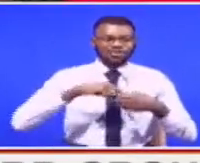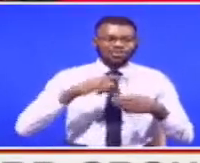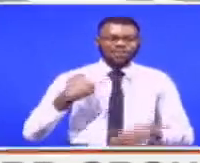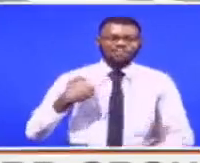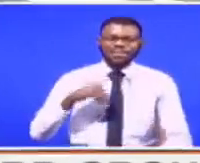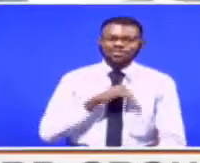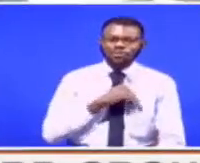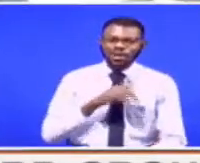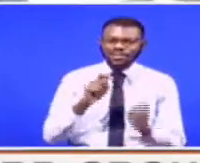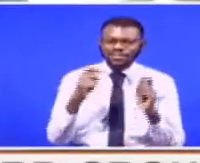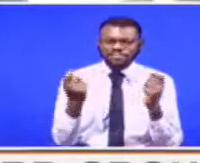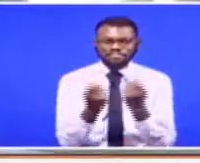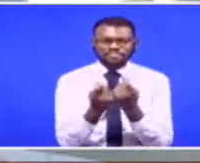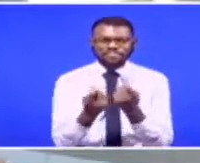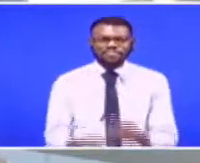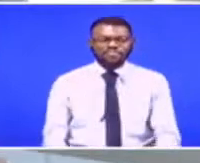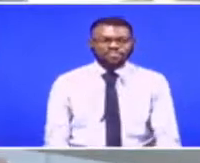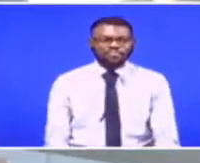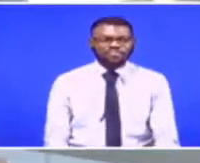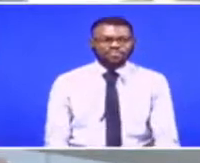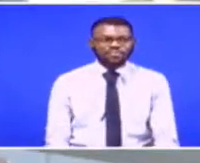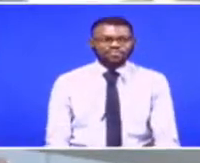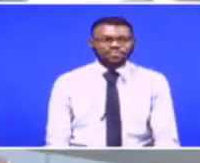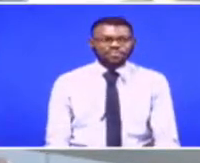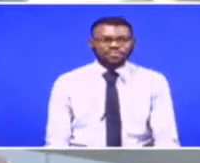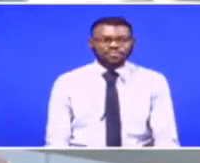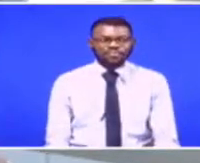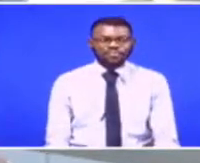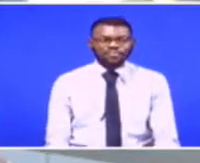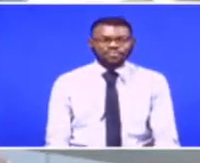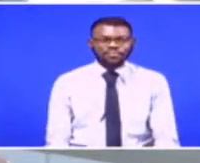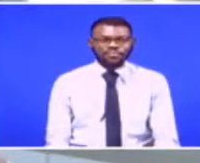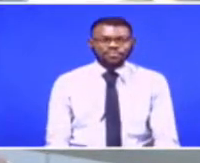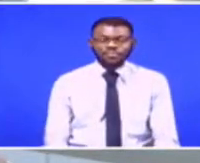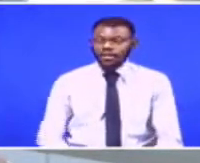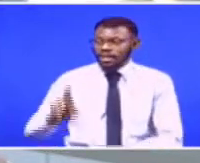Na matumaini ya klabu ya Rangers kufuzu katika